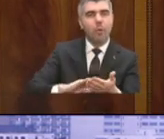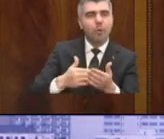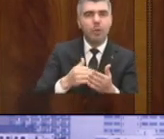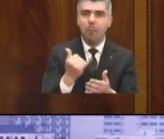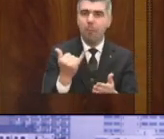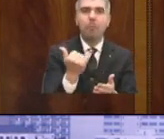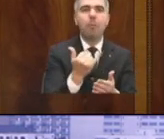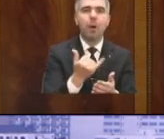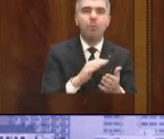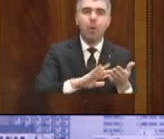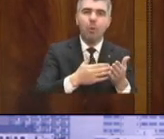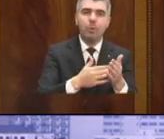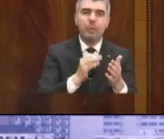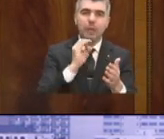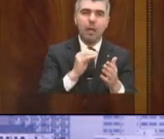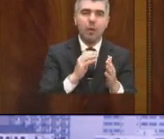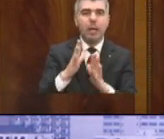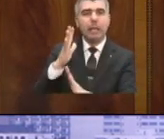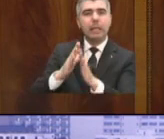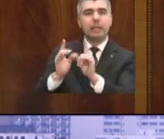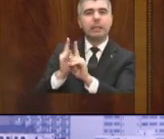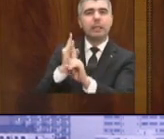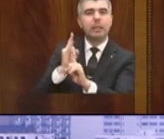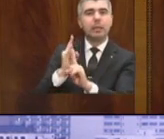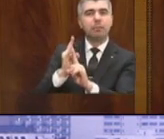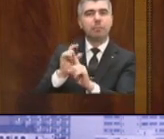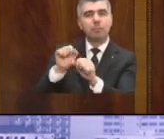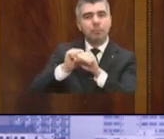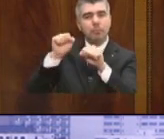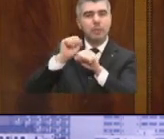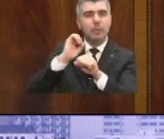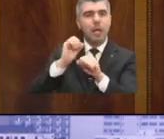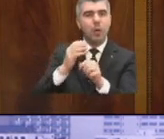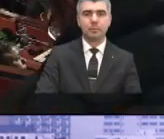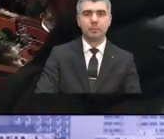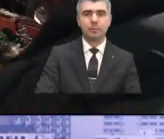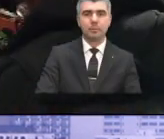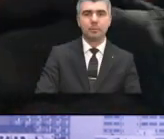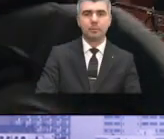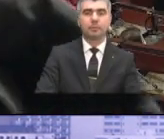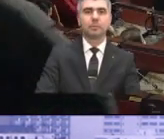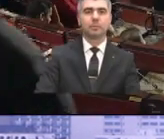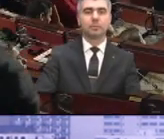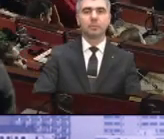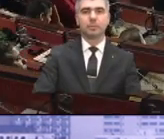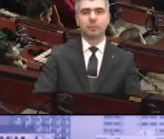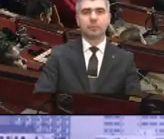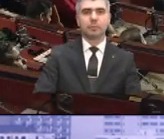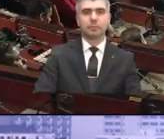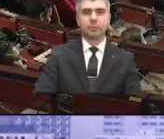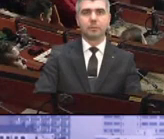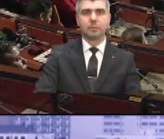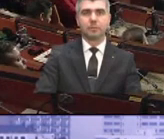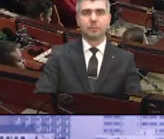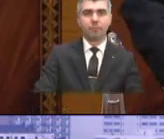هادي يعني وسائل الاعلام تابعنا مؤخرا كيف تعامل واستجابه او تجاوب البرلمان